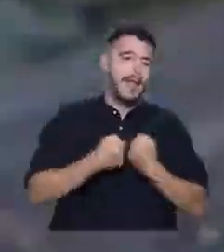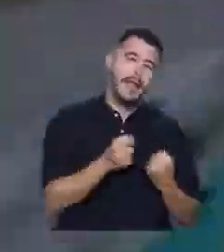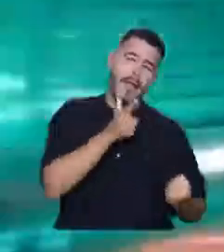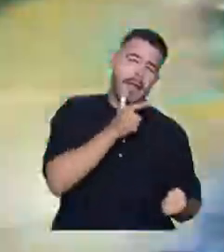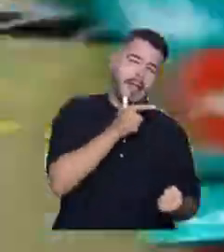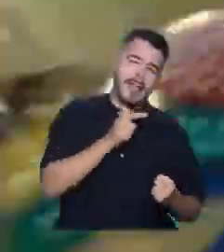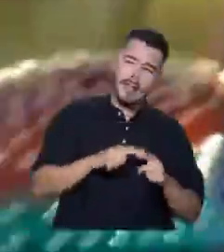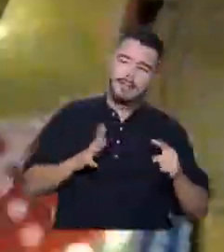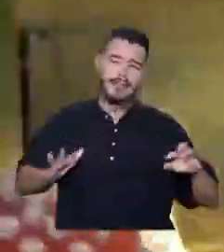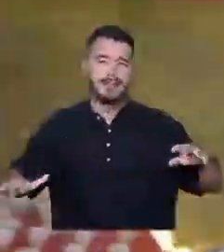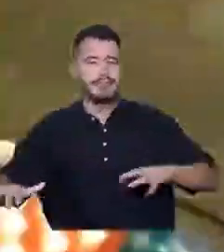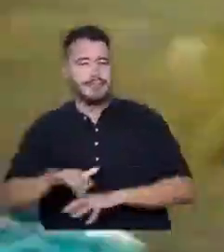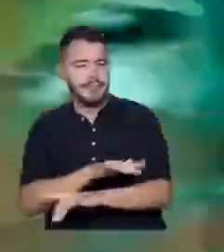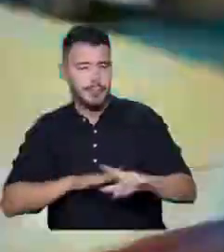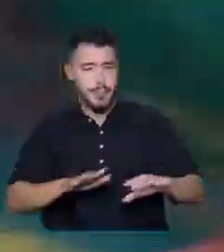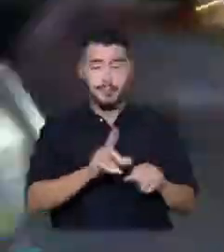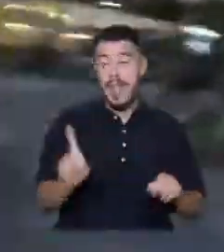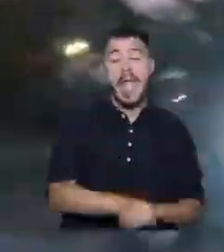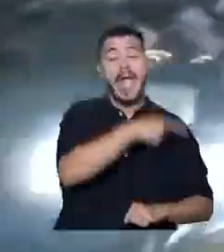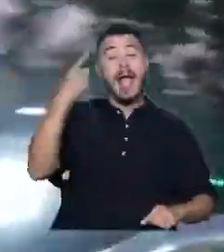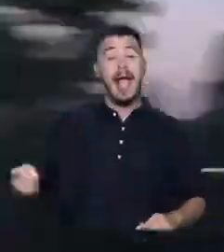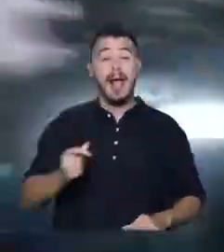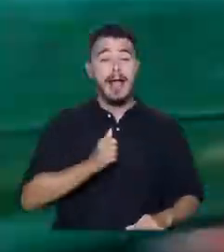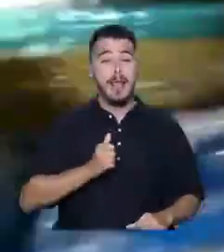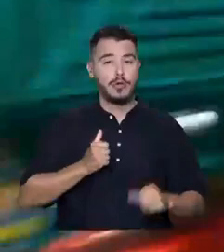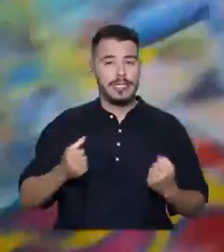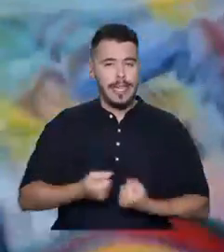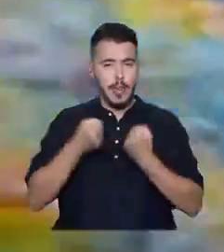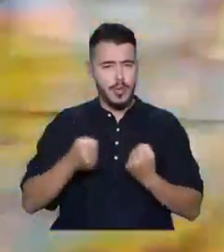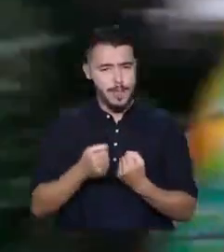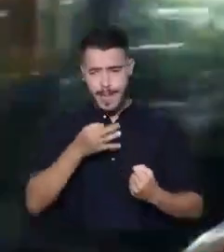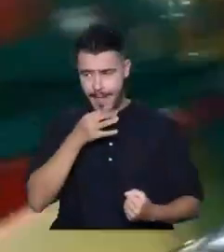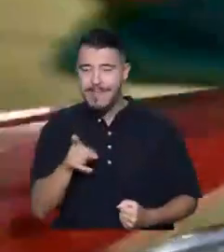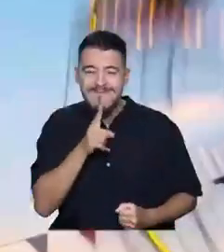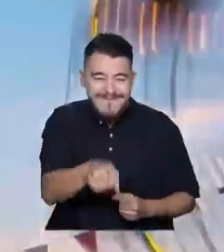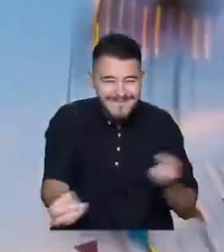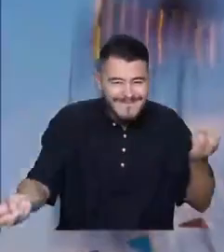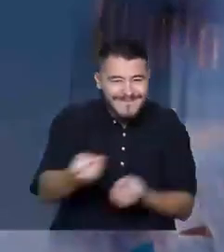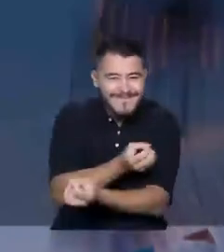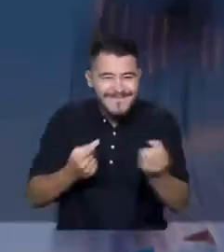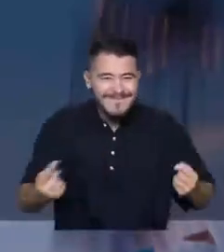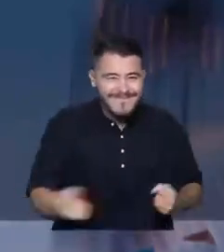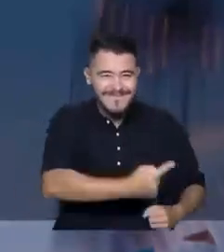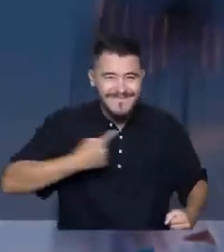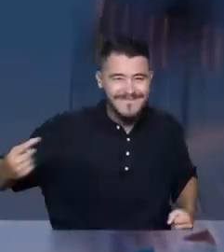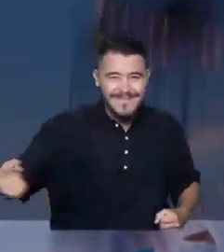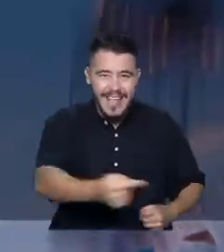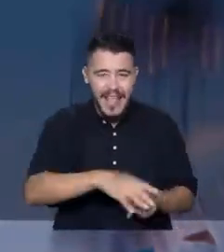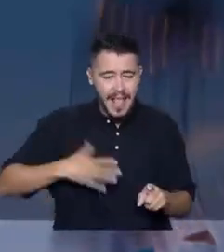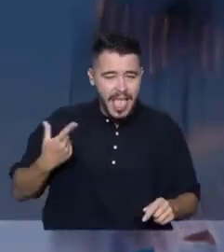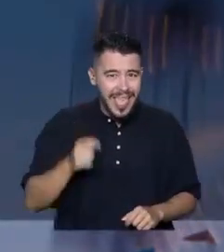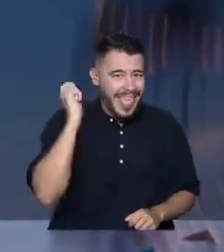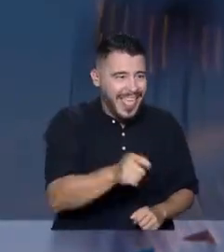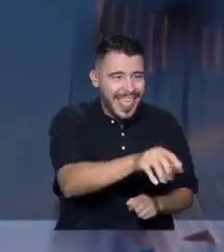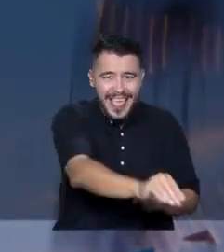Όπως καταγγέλει η ιδιοκτήτης άλλου Λούνα Πάρκ, ο ίδιος είχε αρνηθεί να αγοράσει το συγκεκριμένο παιχνίδι όταν του το έδειξαν. Εγώ δεν θα το έπαιρνα